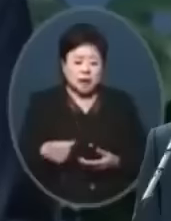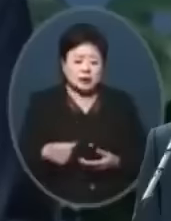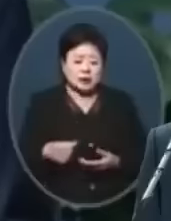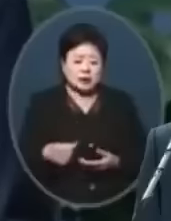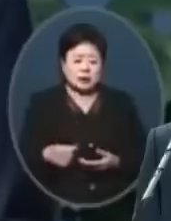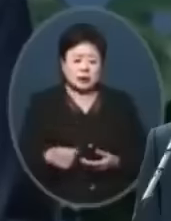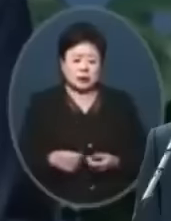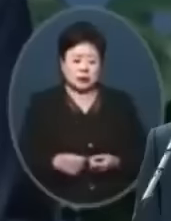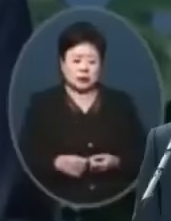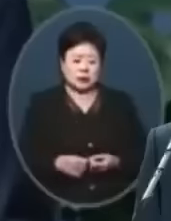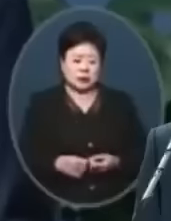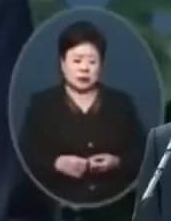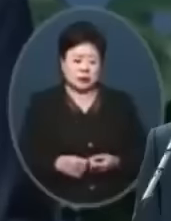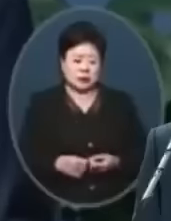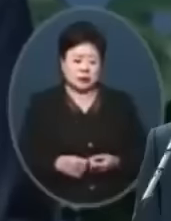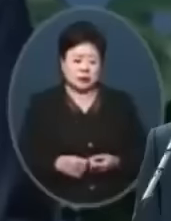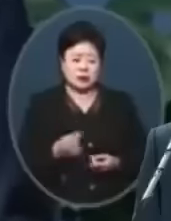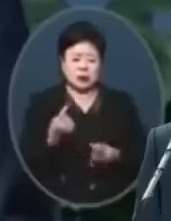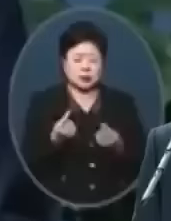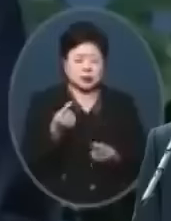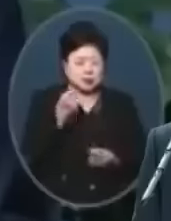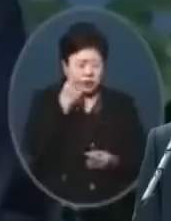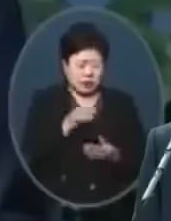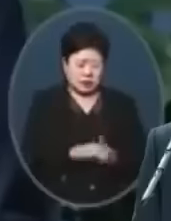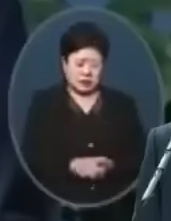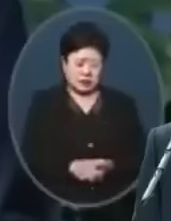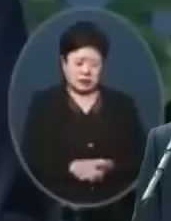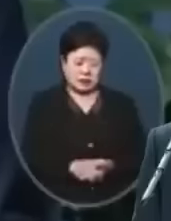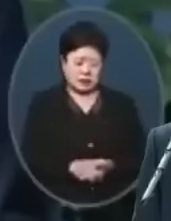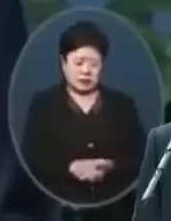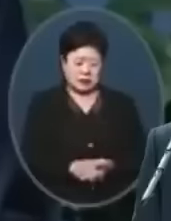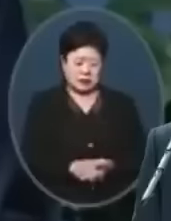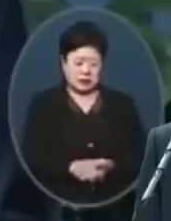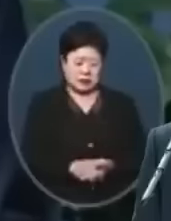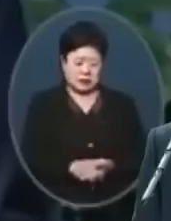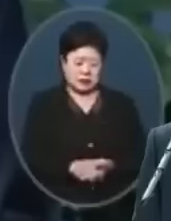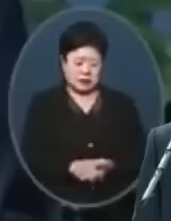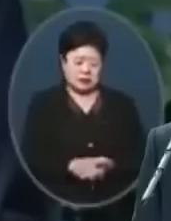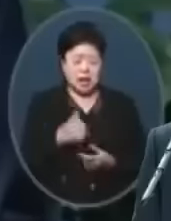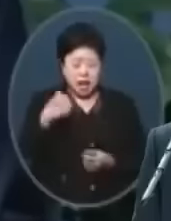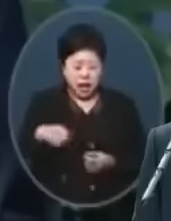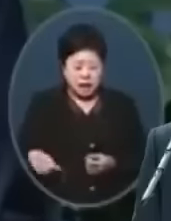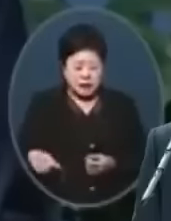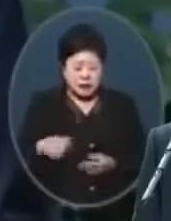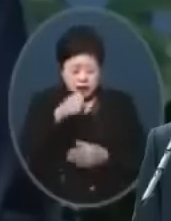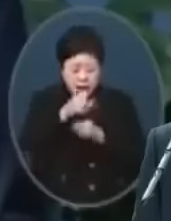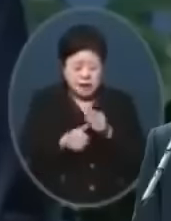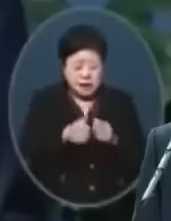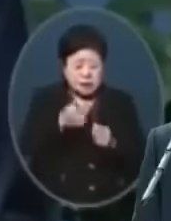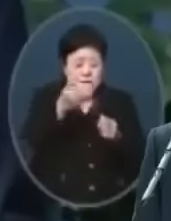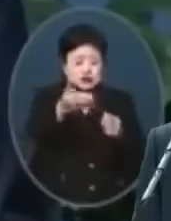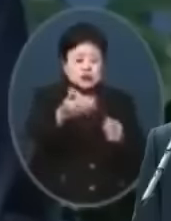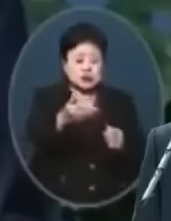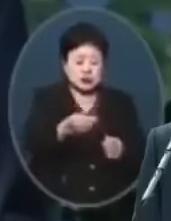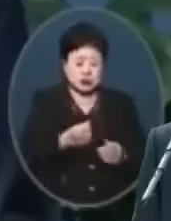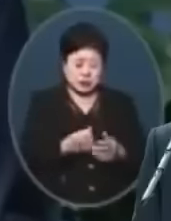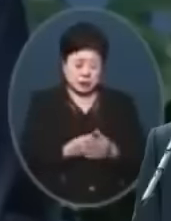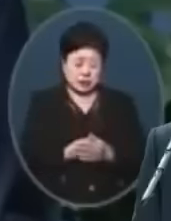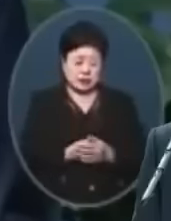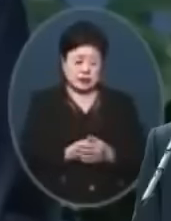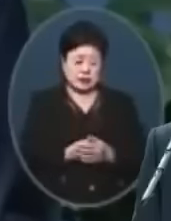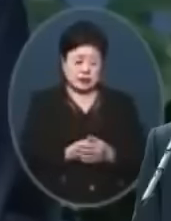아들하고 견줄 수 없는 것입니다. 이 말은 아들을 하나님이